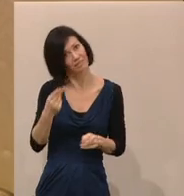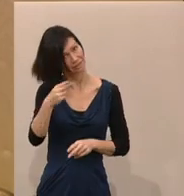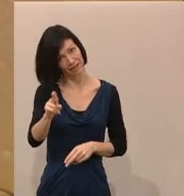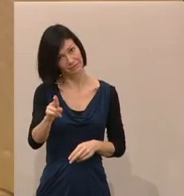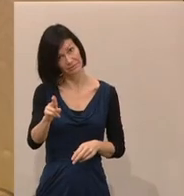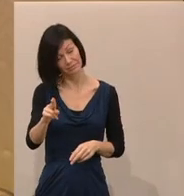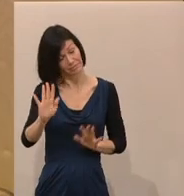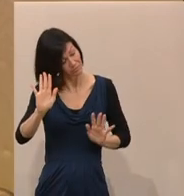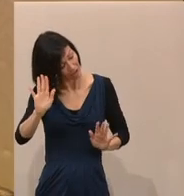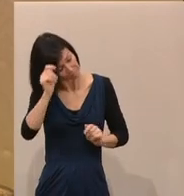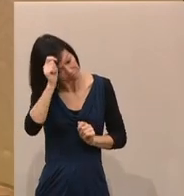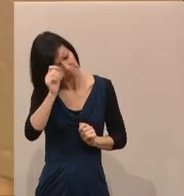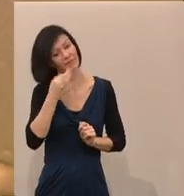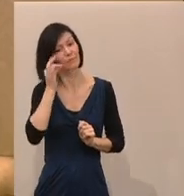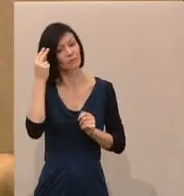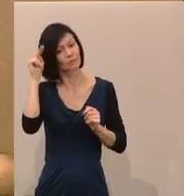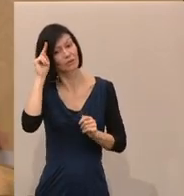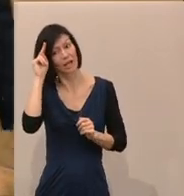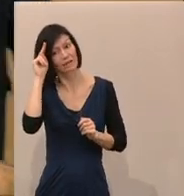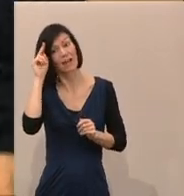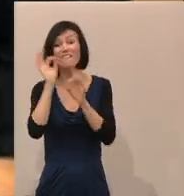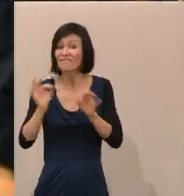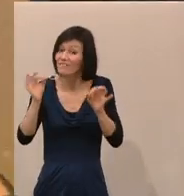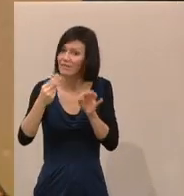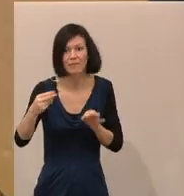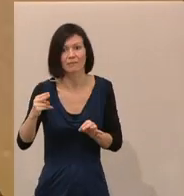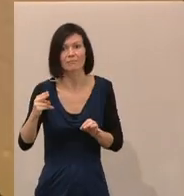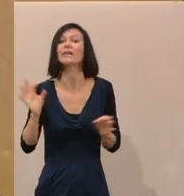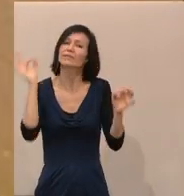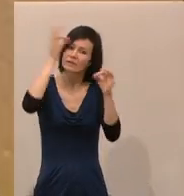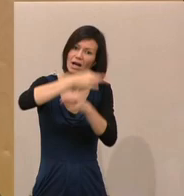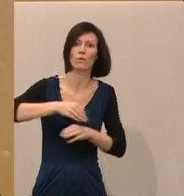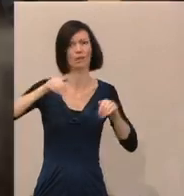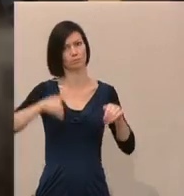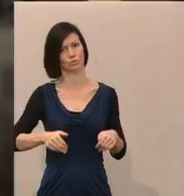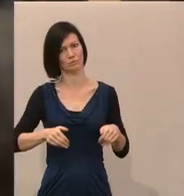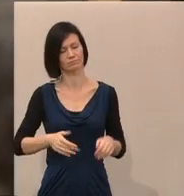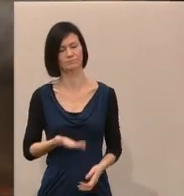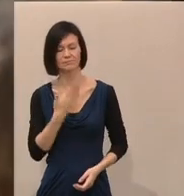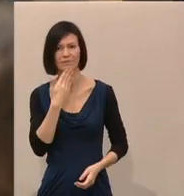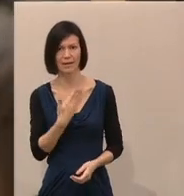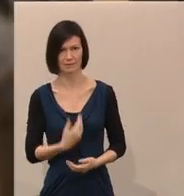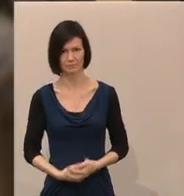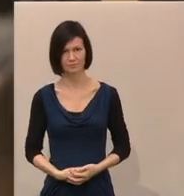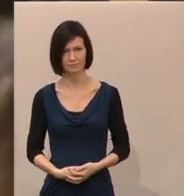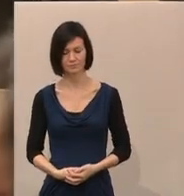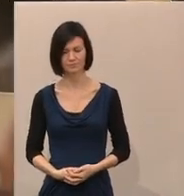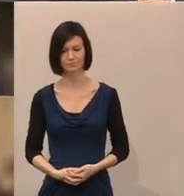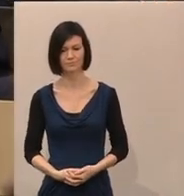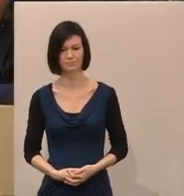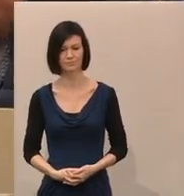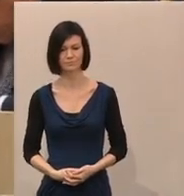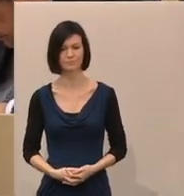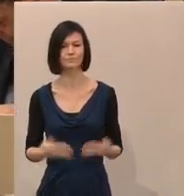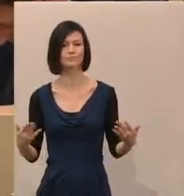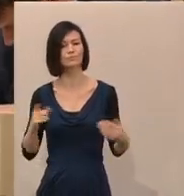geschätzte Damen und Herren. Nein, das ist ein Tag zum Trauern. Dankeschön. In dieser Runde der Klubobleute war der